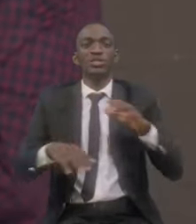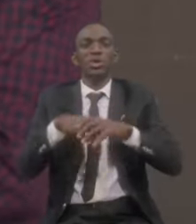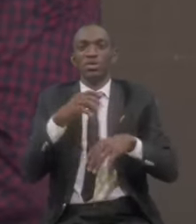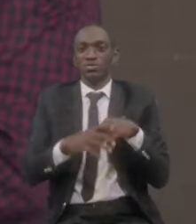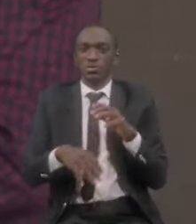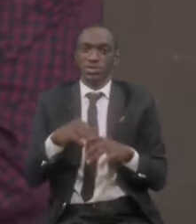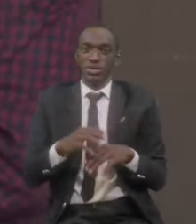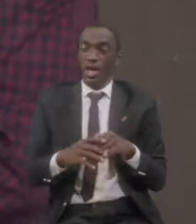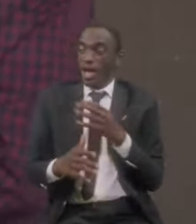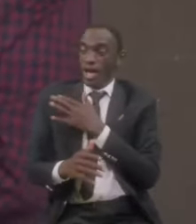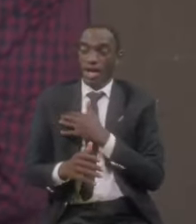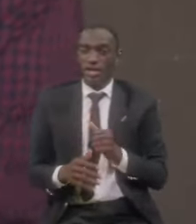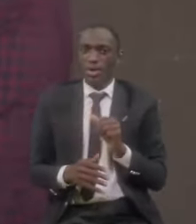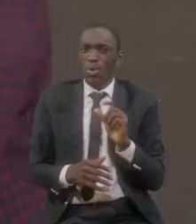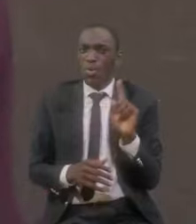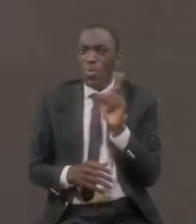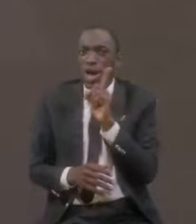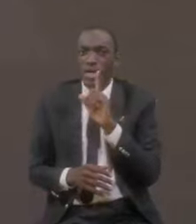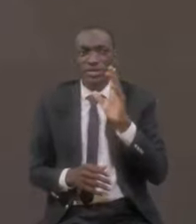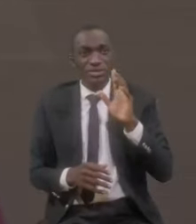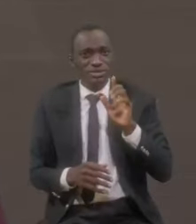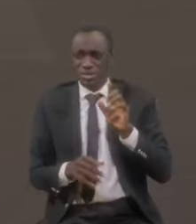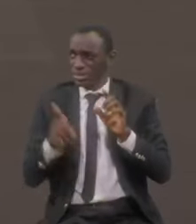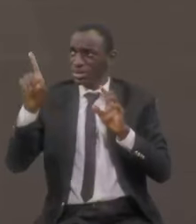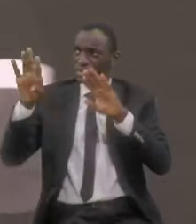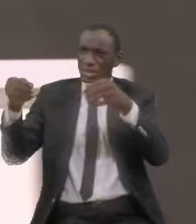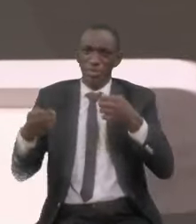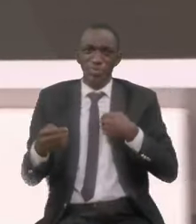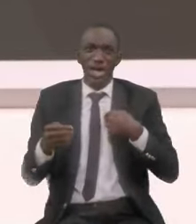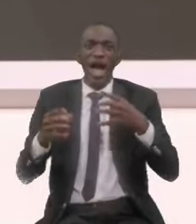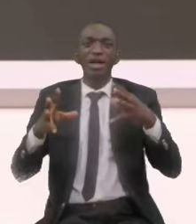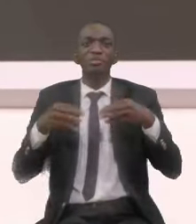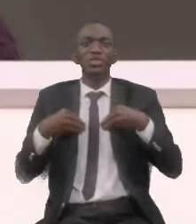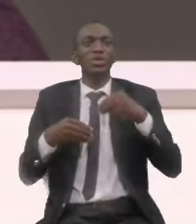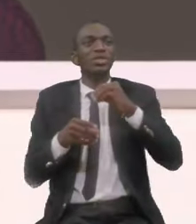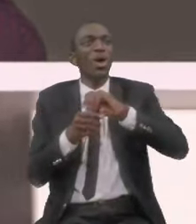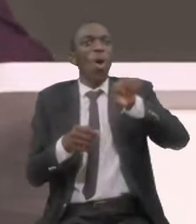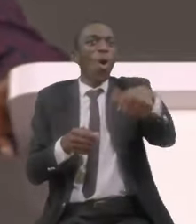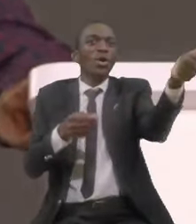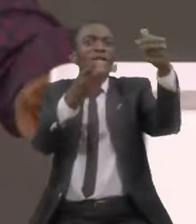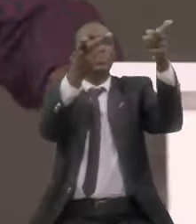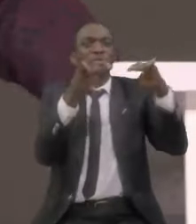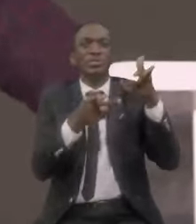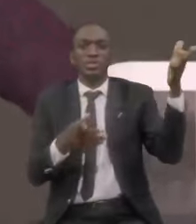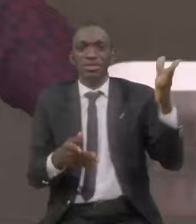état. Là, on m'envoie maintenant, c'est dans tel autre lieu. Et